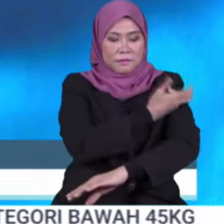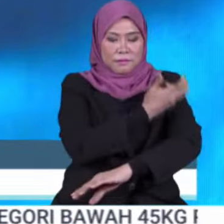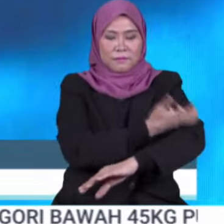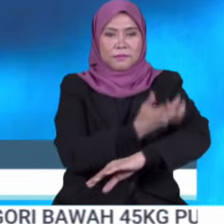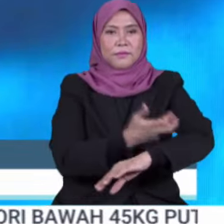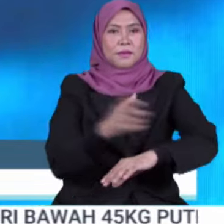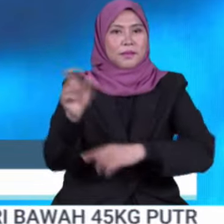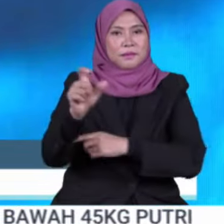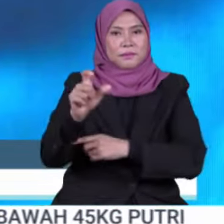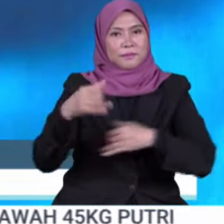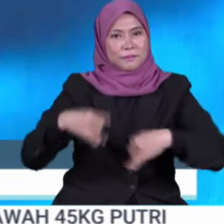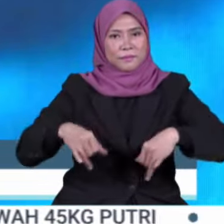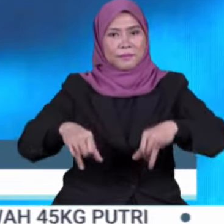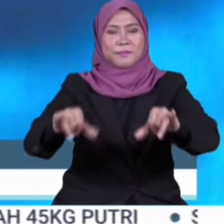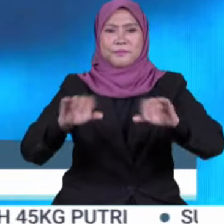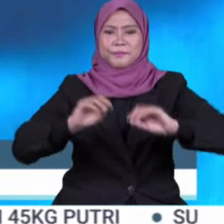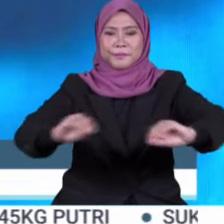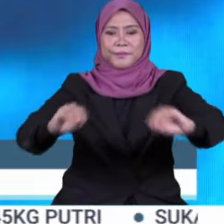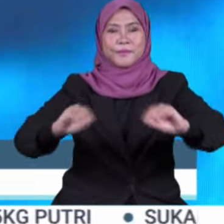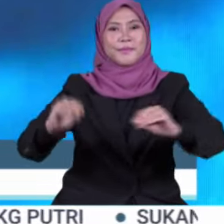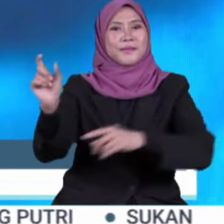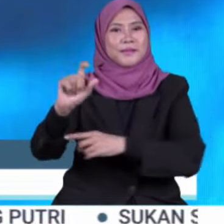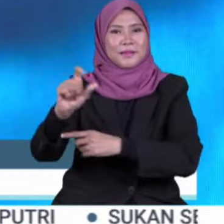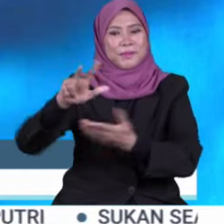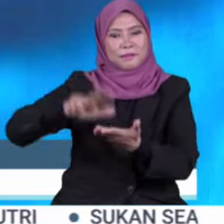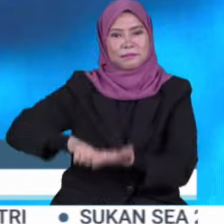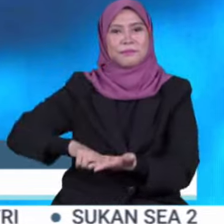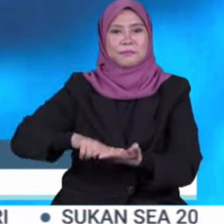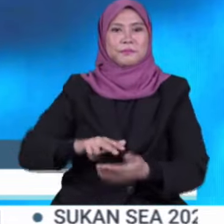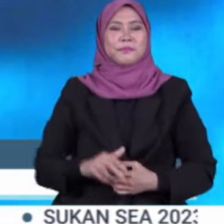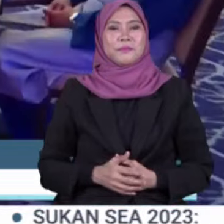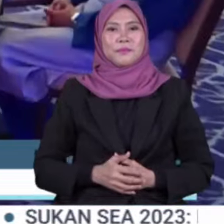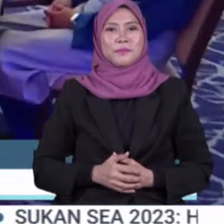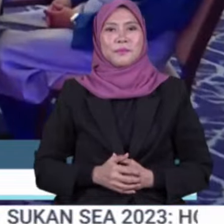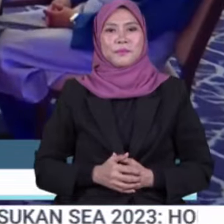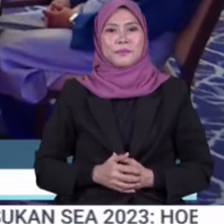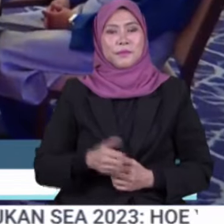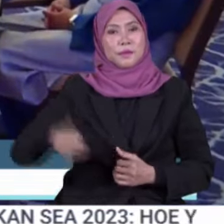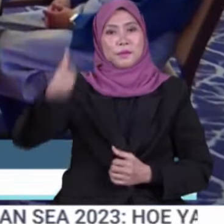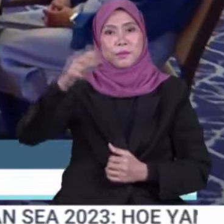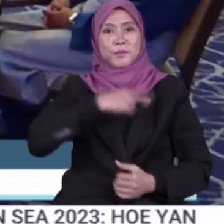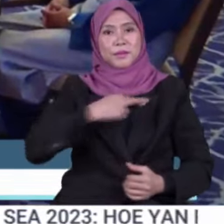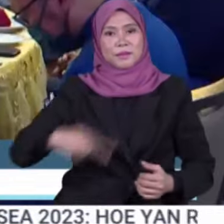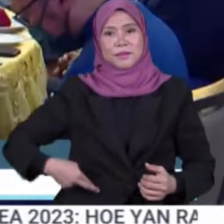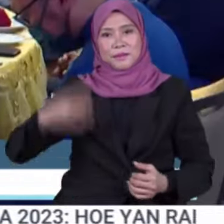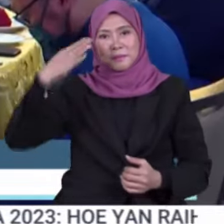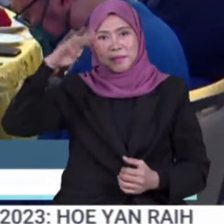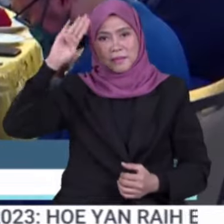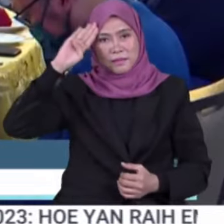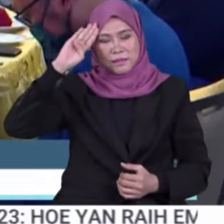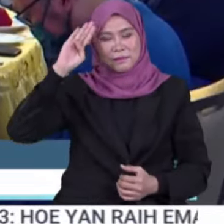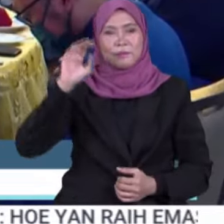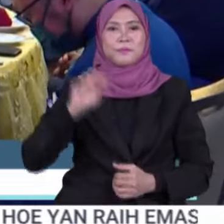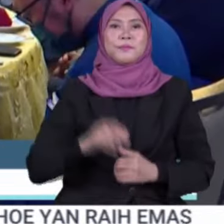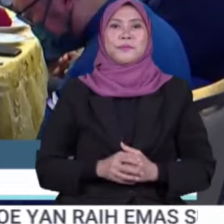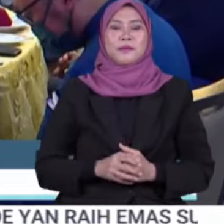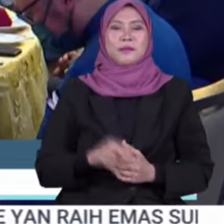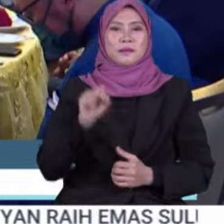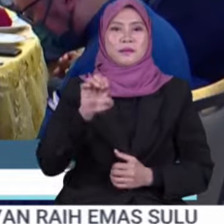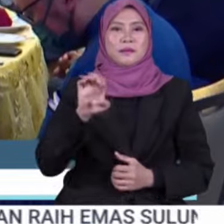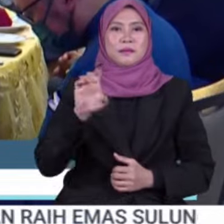Islam terus berpegang dengan ajaran agama Islam yang sahih. Pemangku Raja Perlis Tuanku Syed Faizuddin Putra